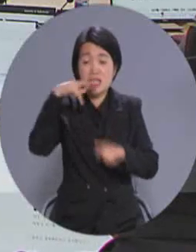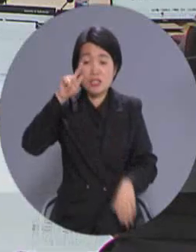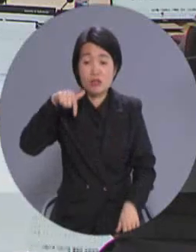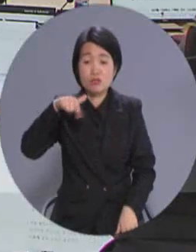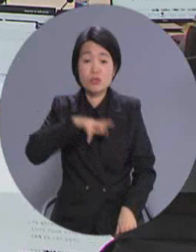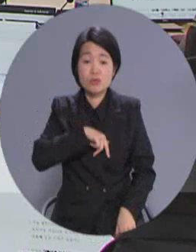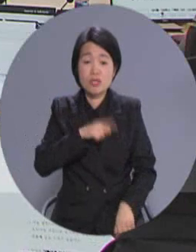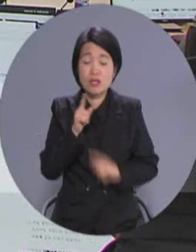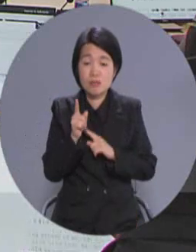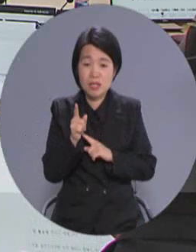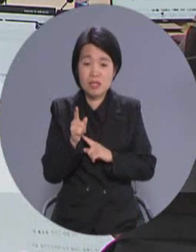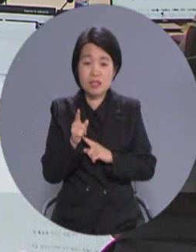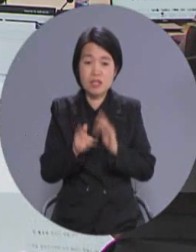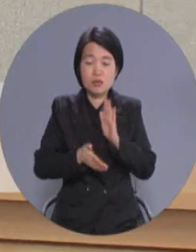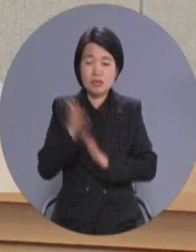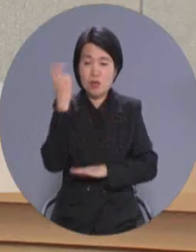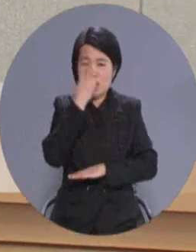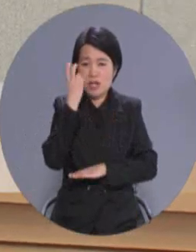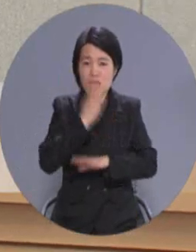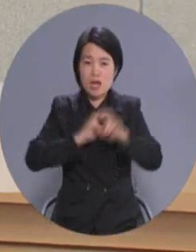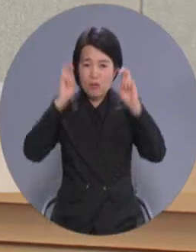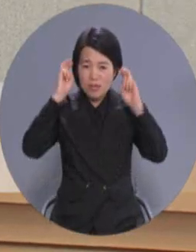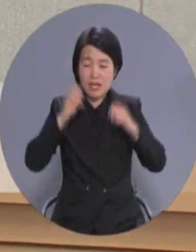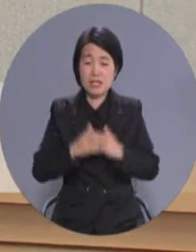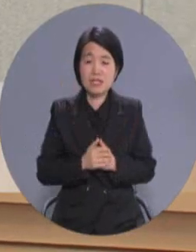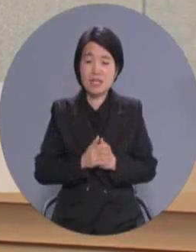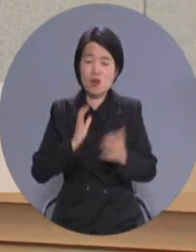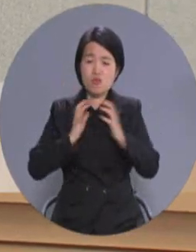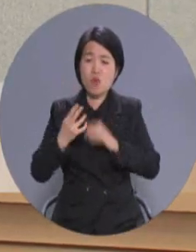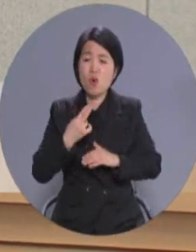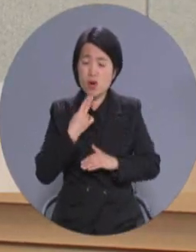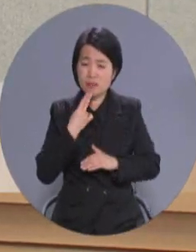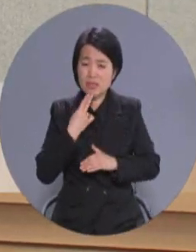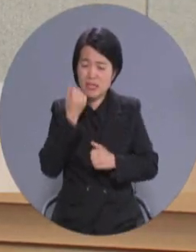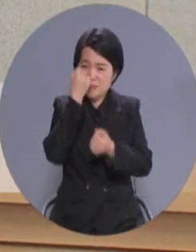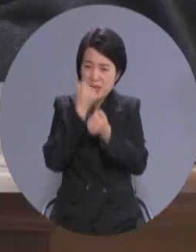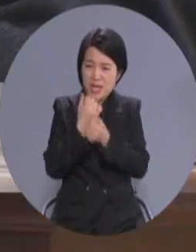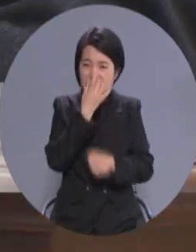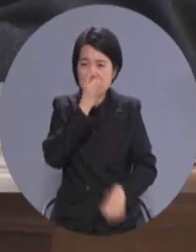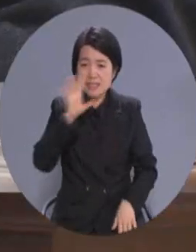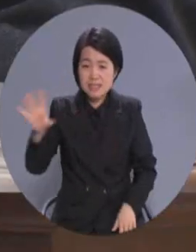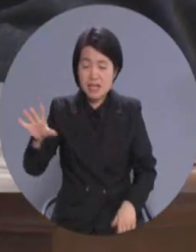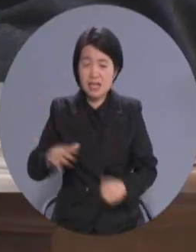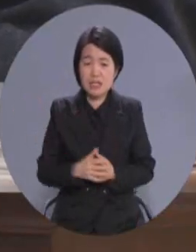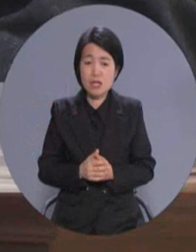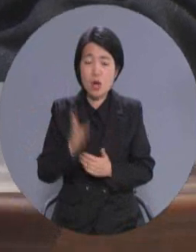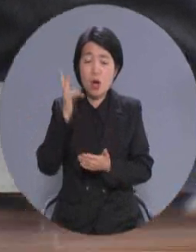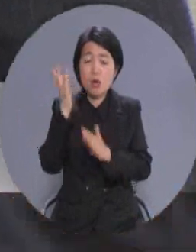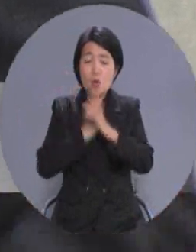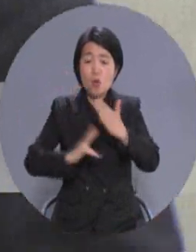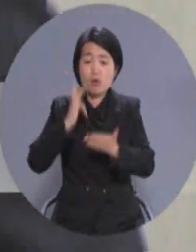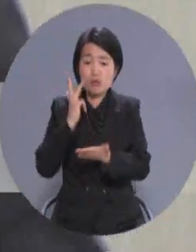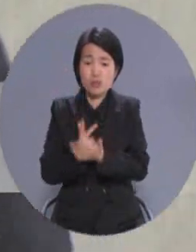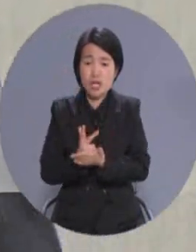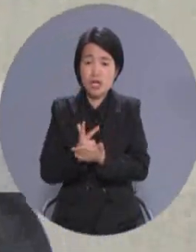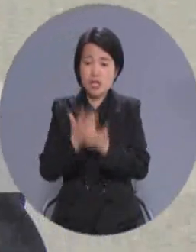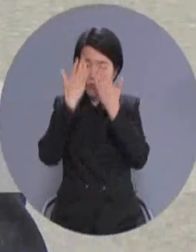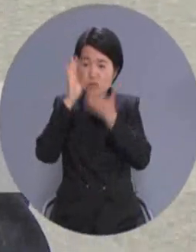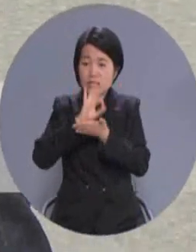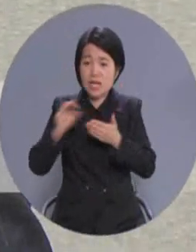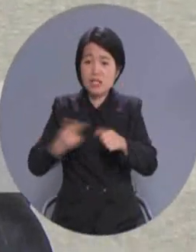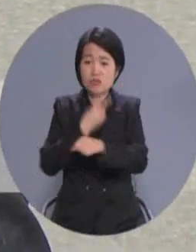여수시 도시관리공단이 수익성에 치중해 공론화 과정을 거치지 않고 일방적으로 공영주차장을 무료 이용